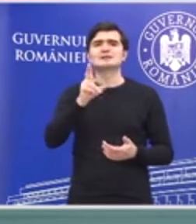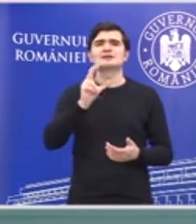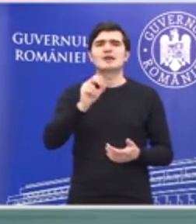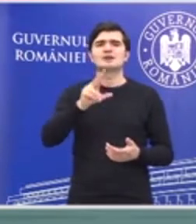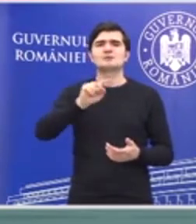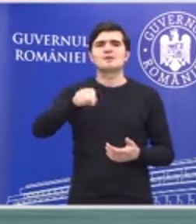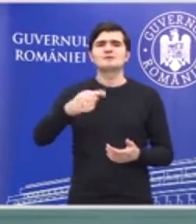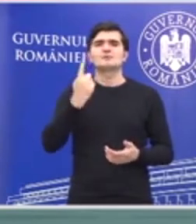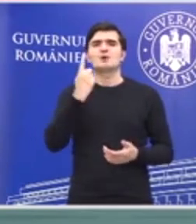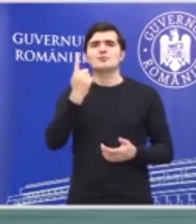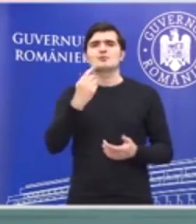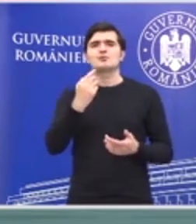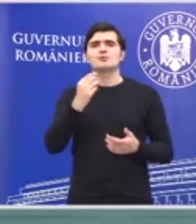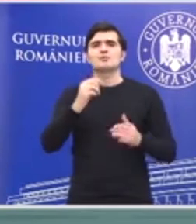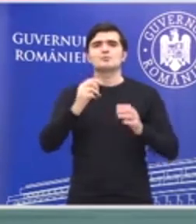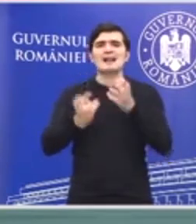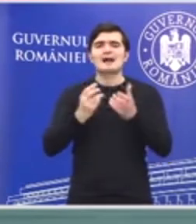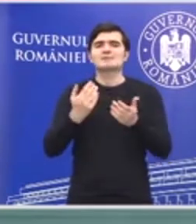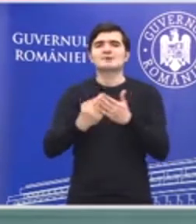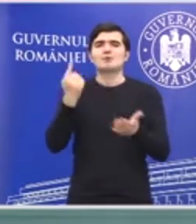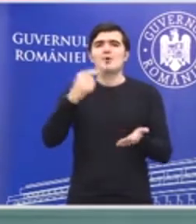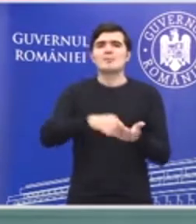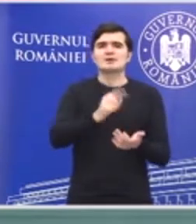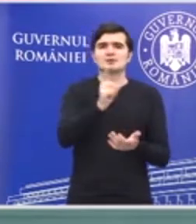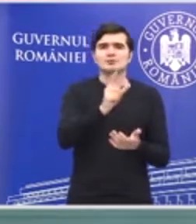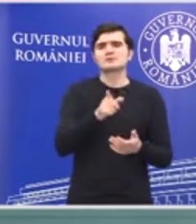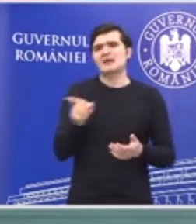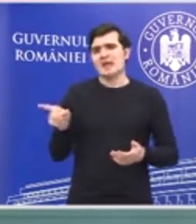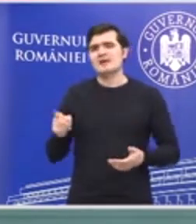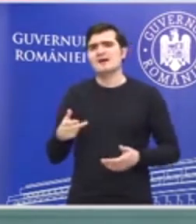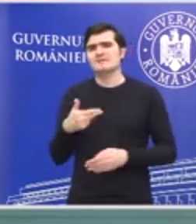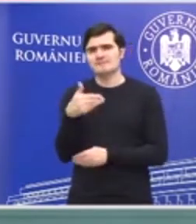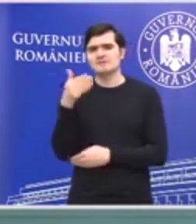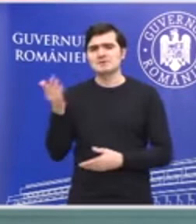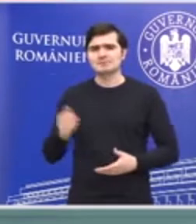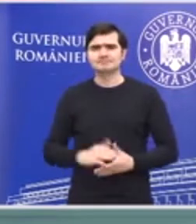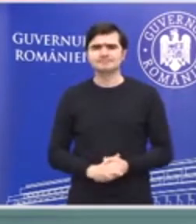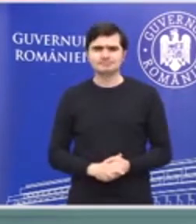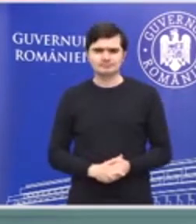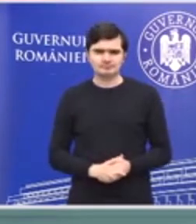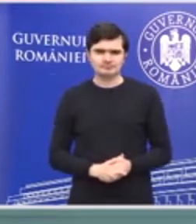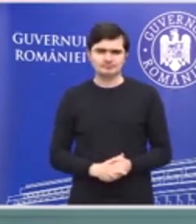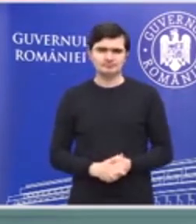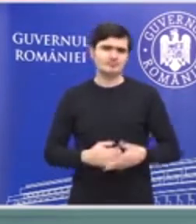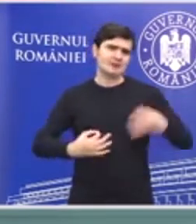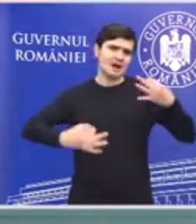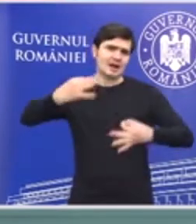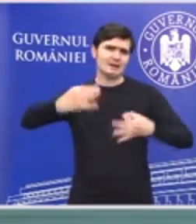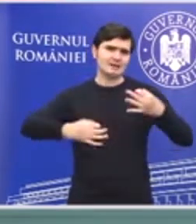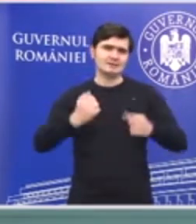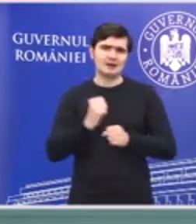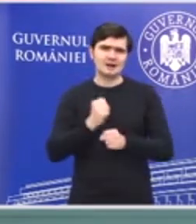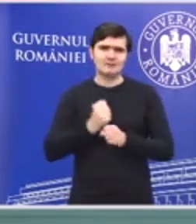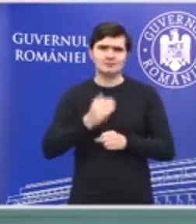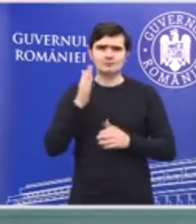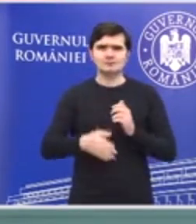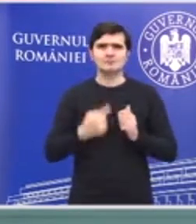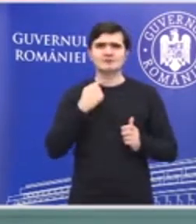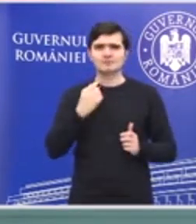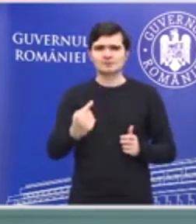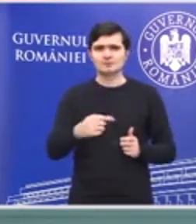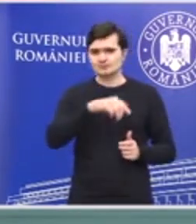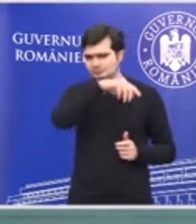13,1 la 1.000 de doze pentru vaccinul de la AstraZeneca. Analiza efectuată pe ultima